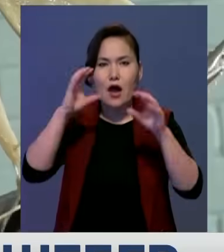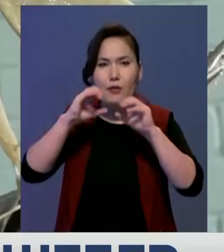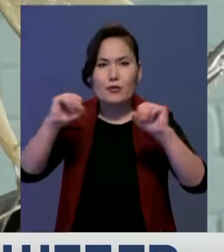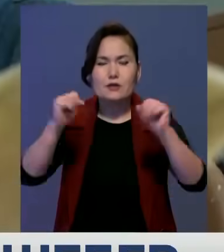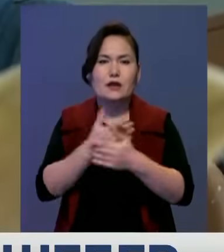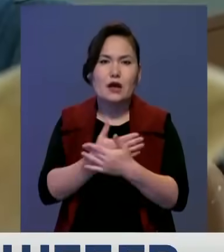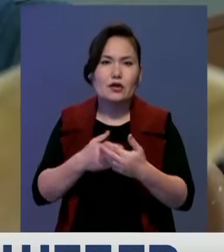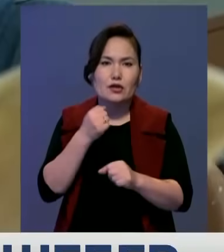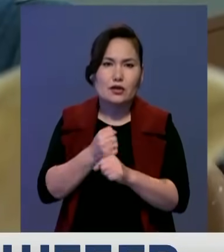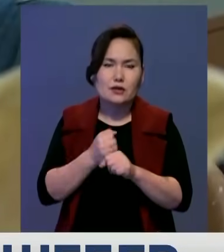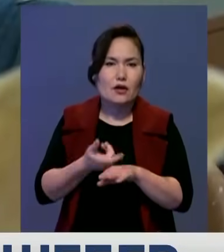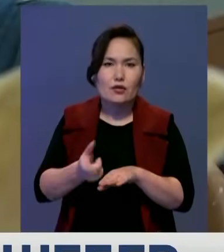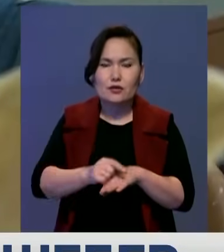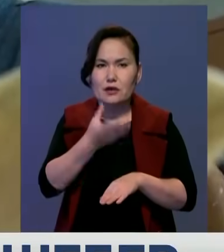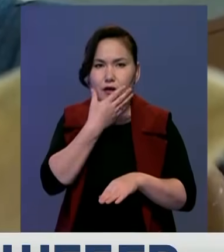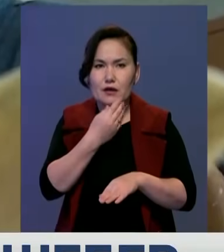көруге болады.